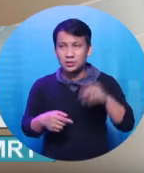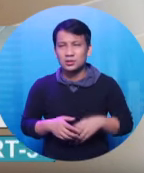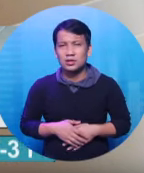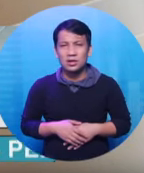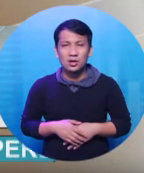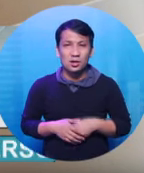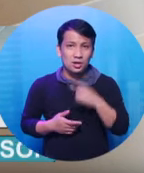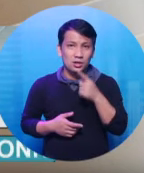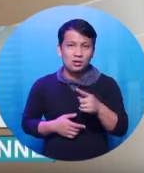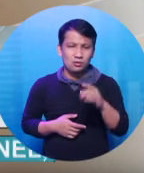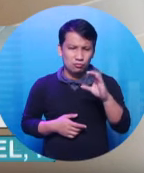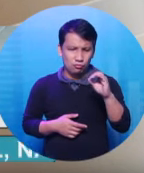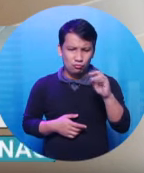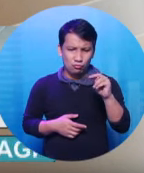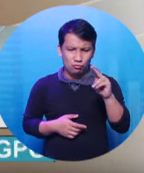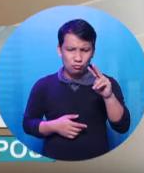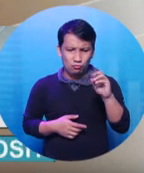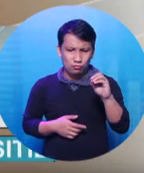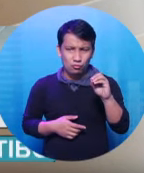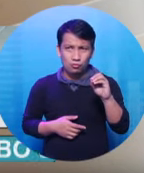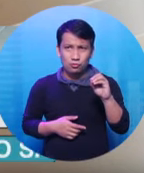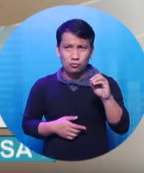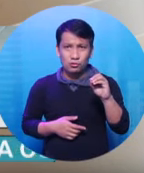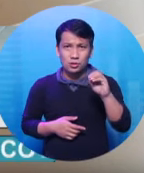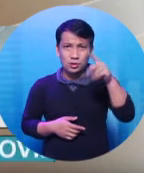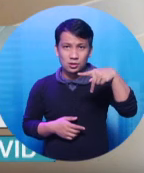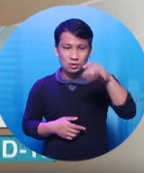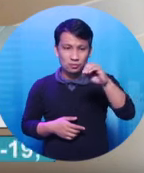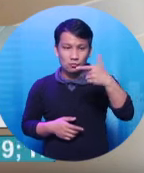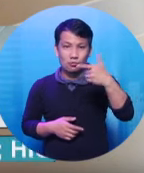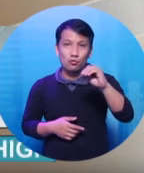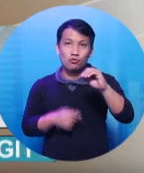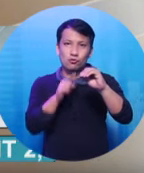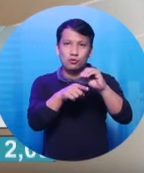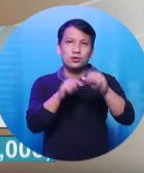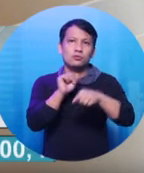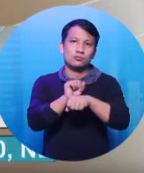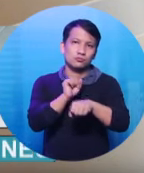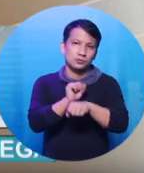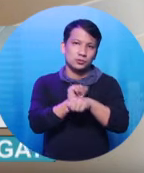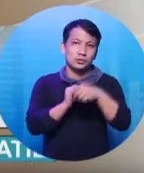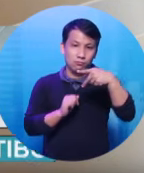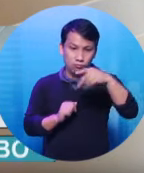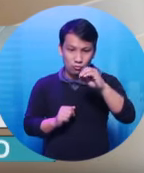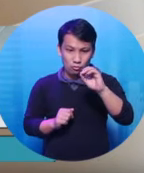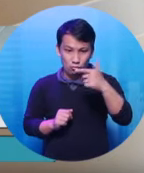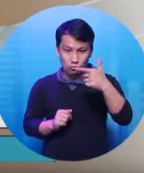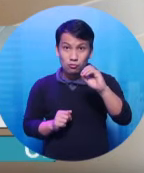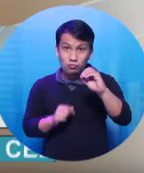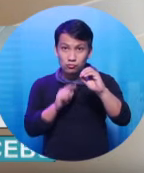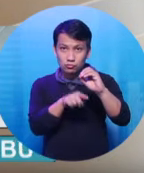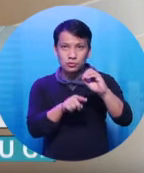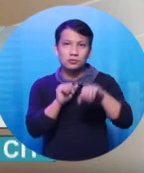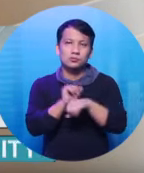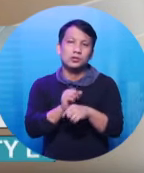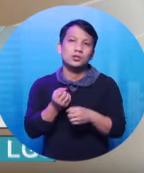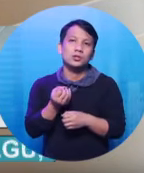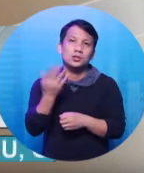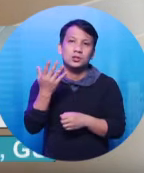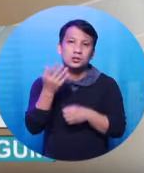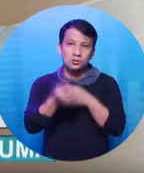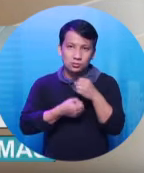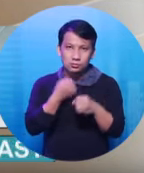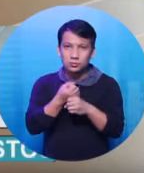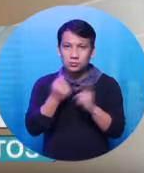Ano po, Pogo. Ano pa? Pogo. Ah, sa Pogo. Okay, gano'n na ho kayo katagal